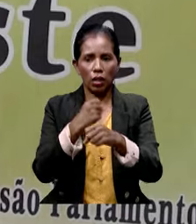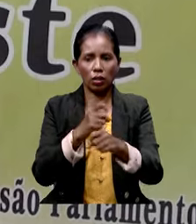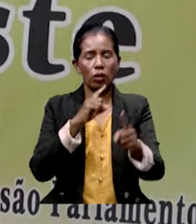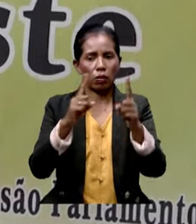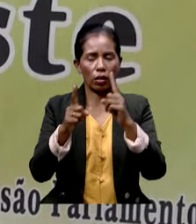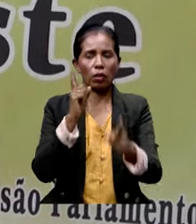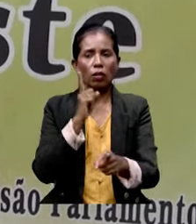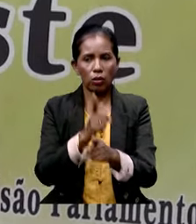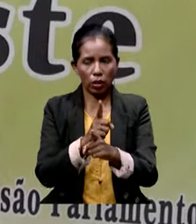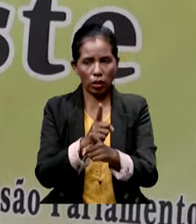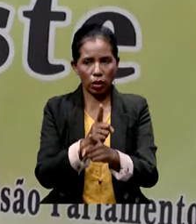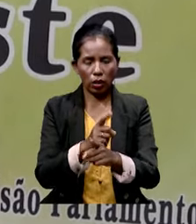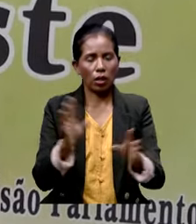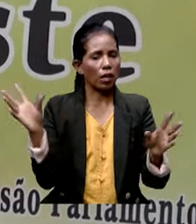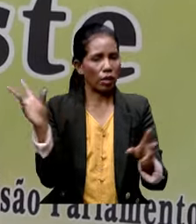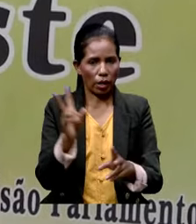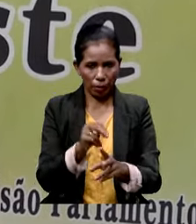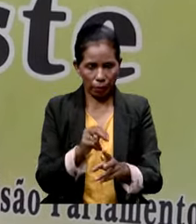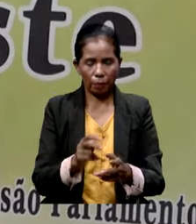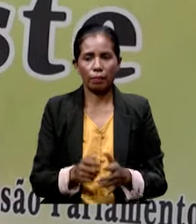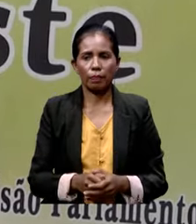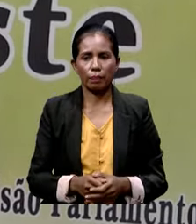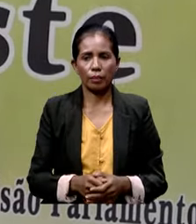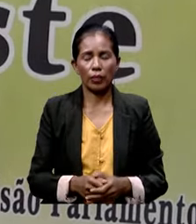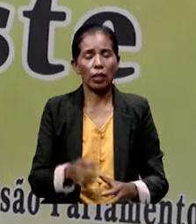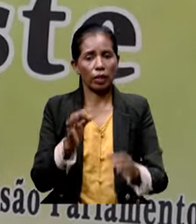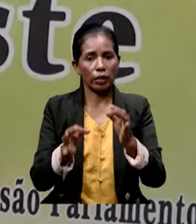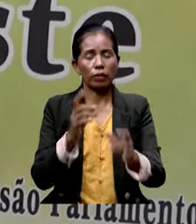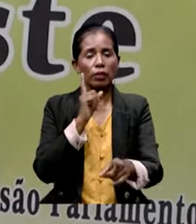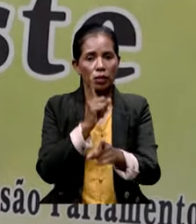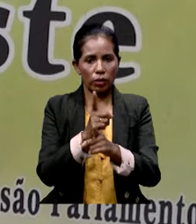kauliane, los ulai. Se los,